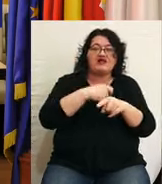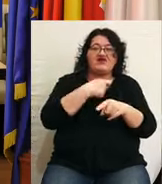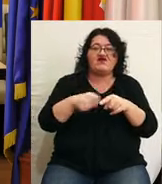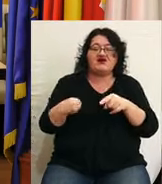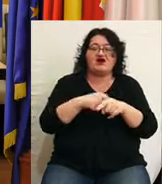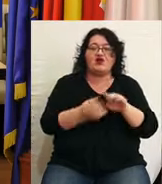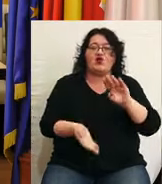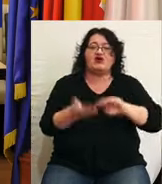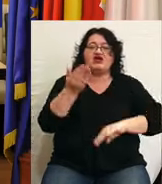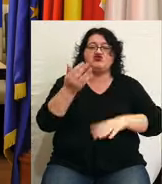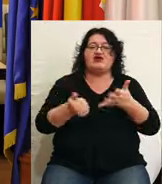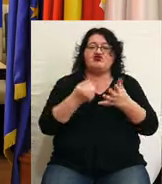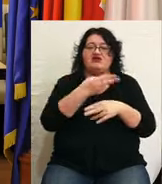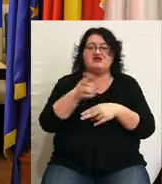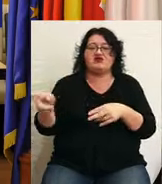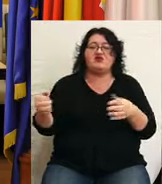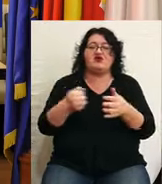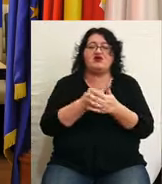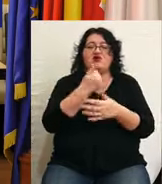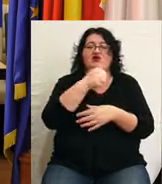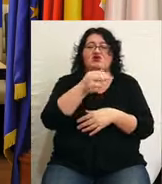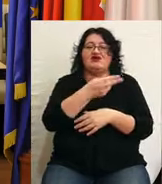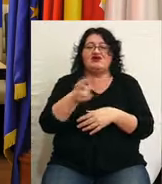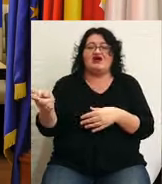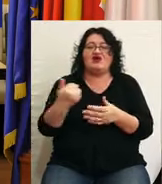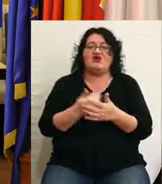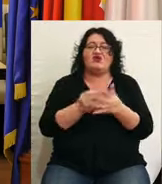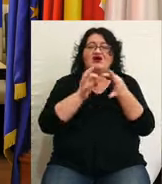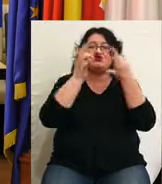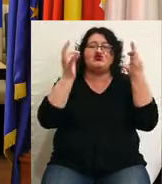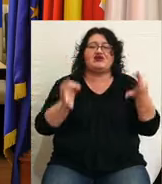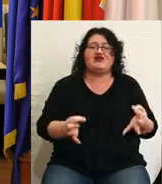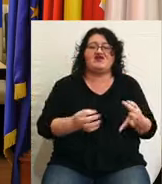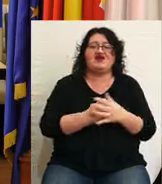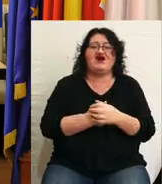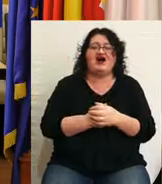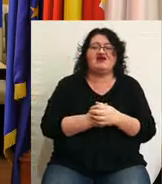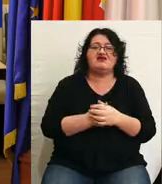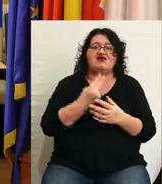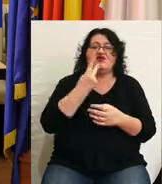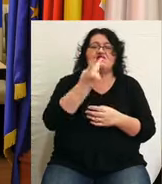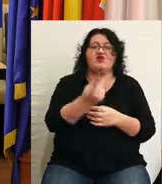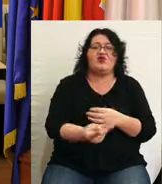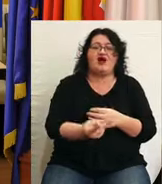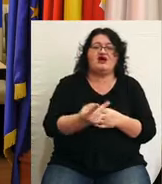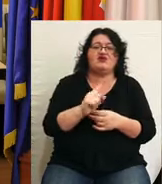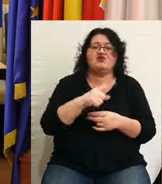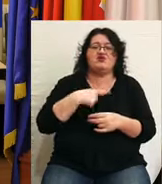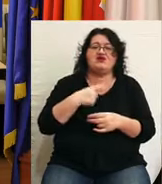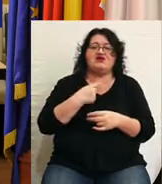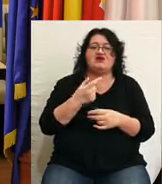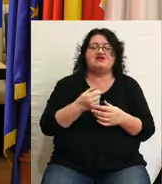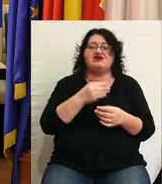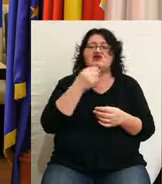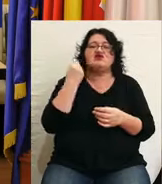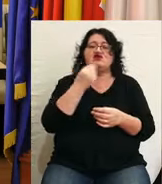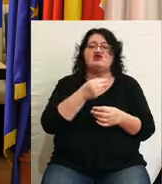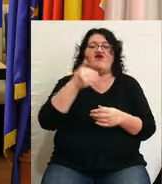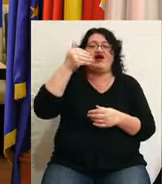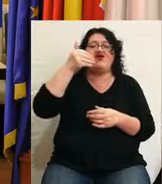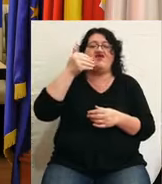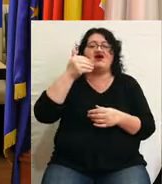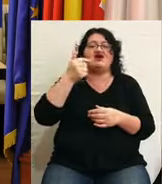de la 16 euro la 100 de euro per certificat în 2 ani nu este o creștere ce orice fel de